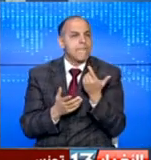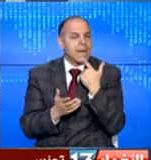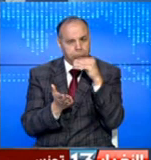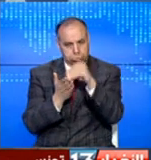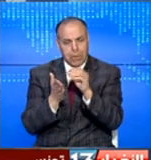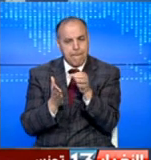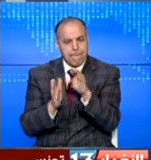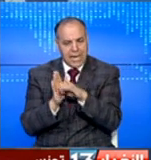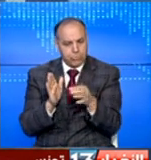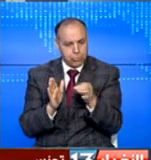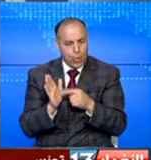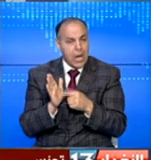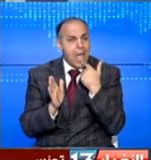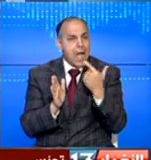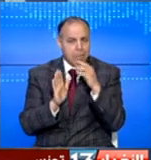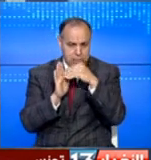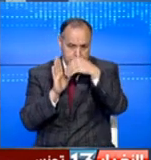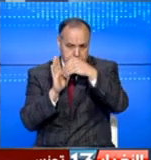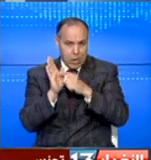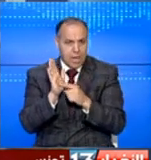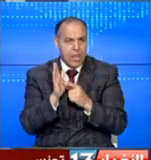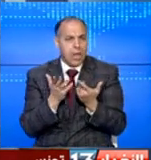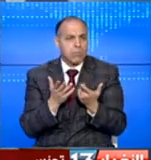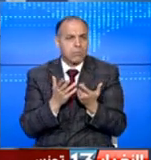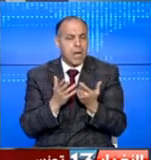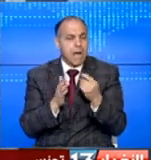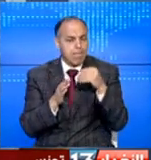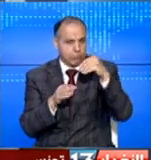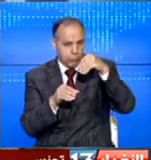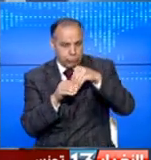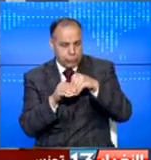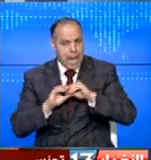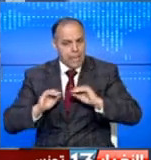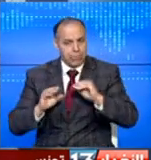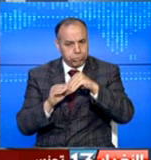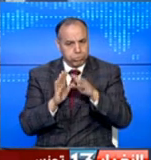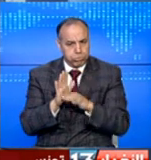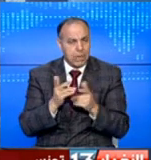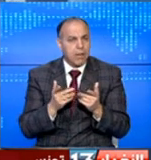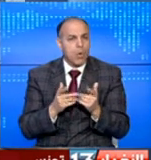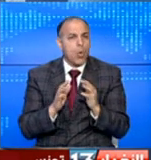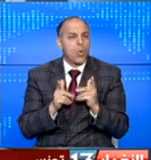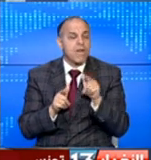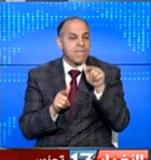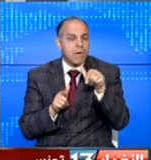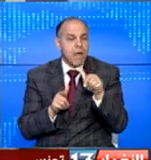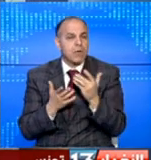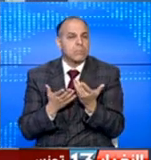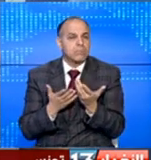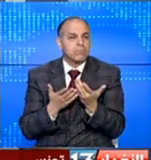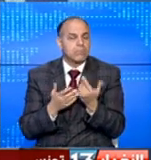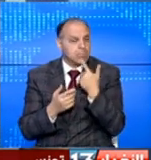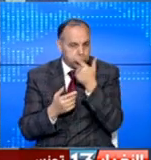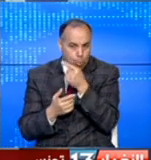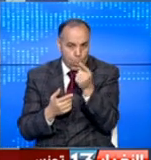نحطوا اليات ونحطوا حتى في برامجنا، علاش لا حتى في البرامج نتاعنا الحاجات وين ما فما حاجات اللي نجموا نذكروها